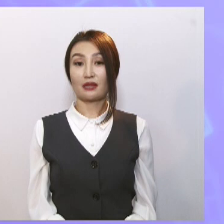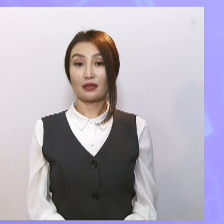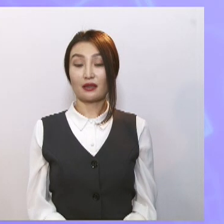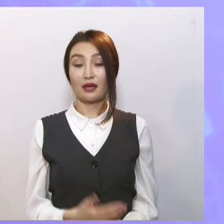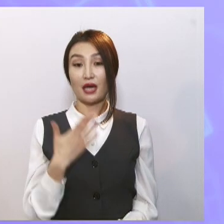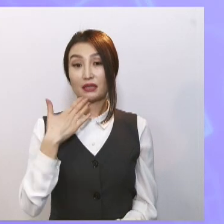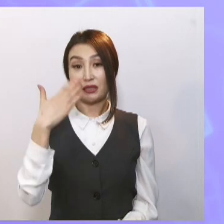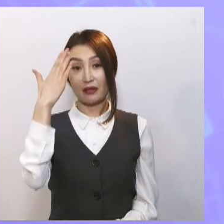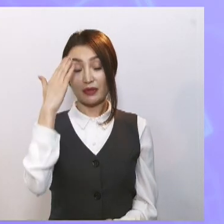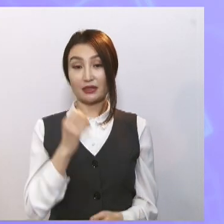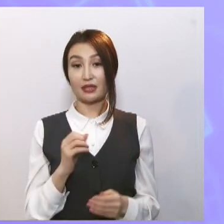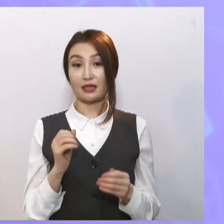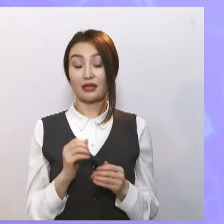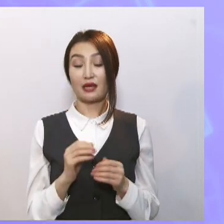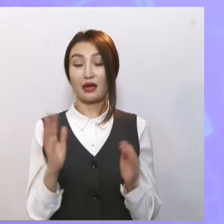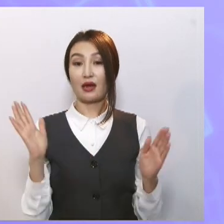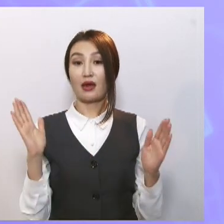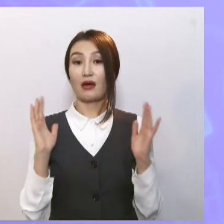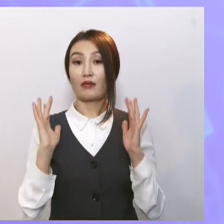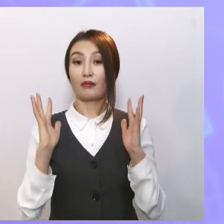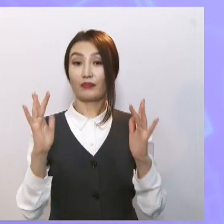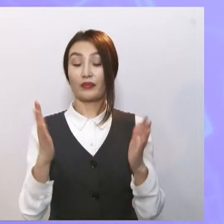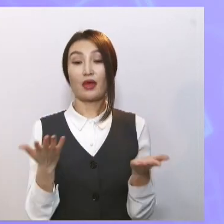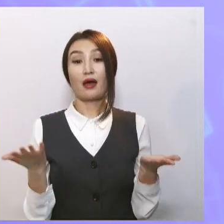Жай мезгилинде айлана кандай болот?